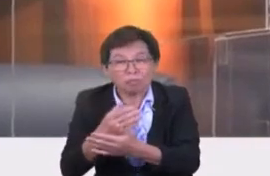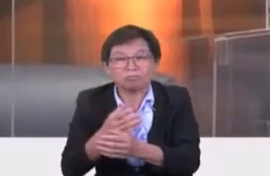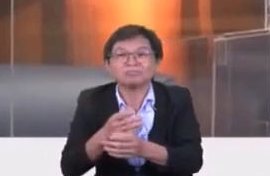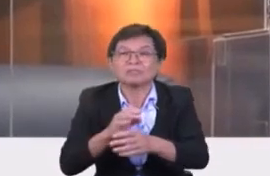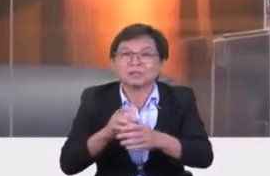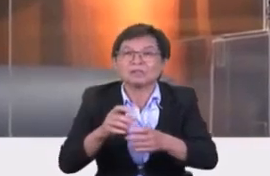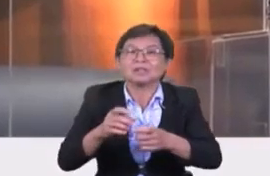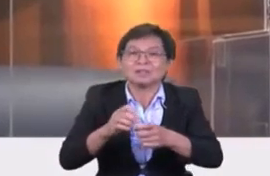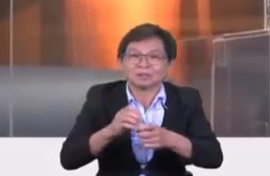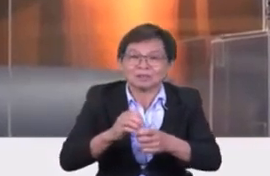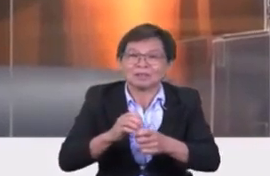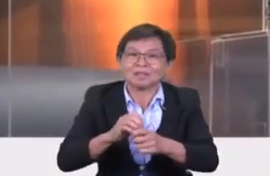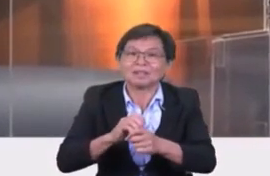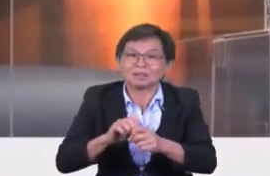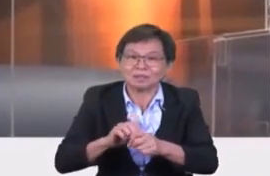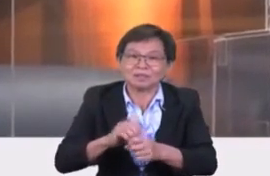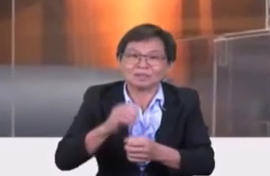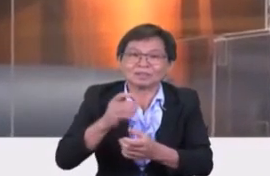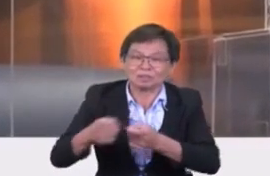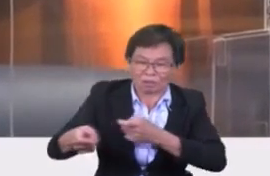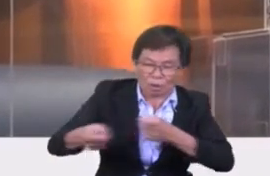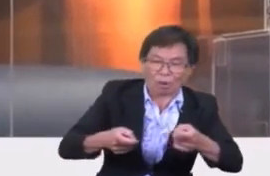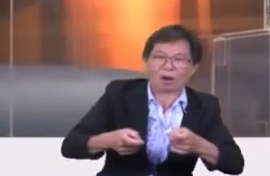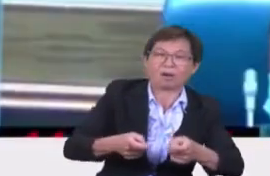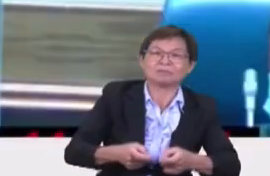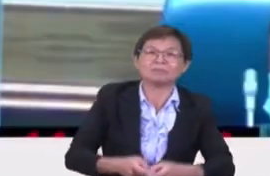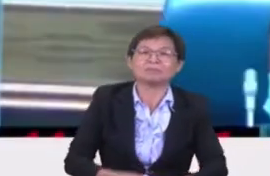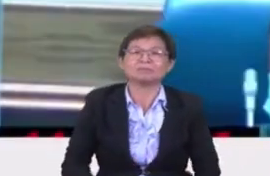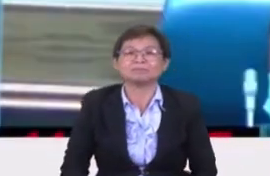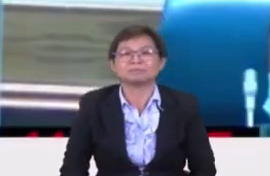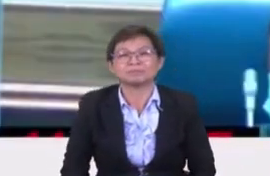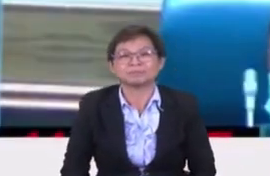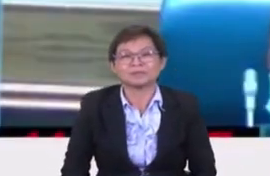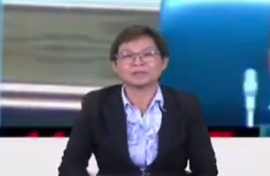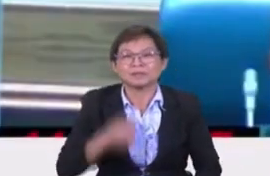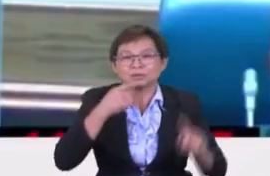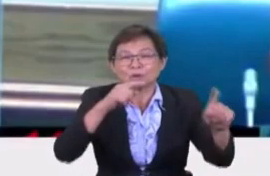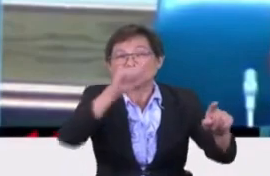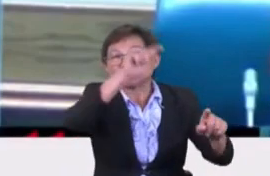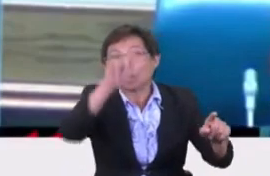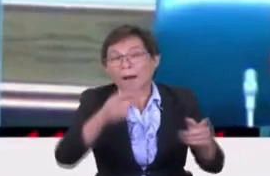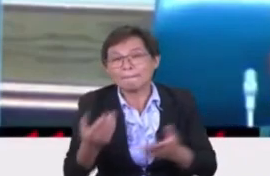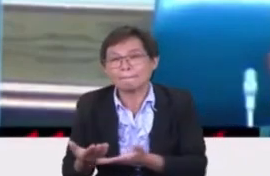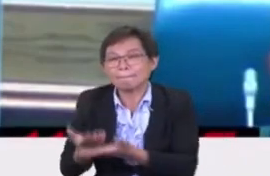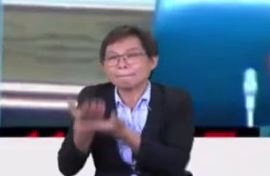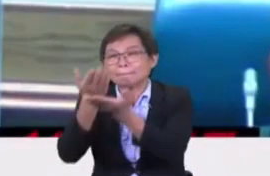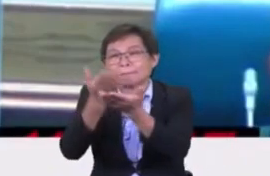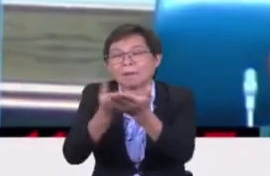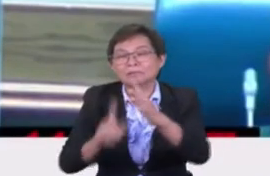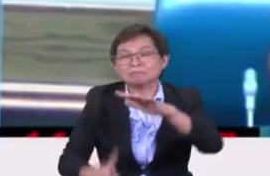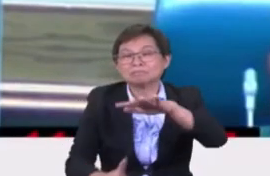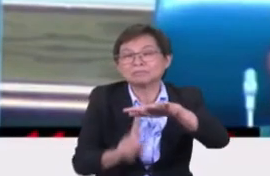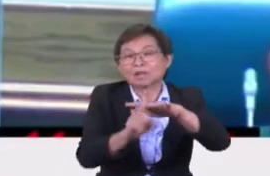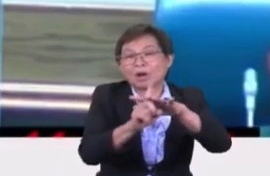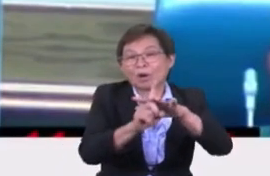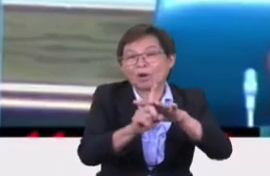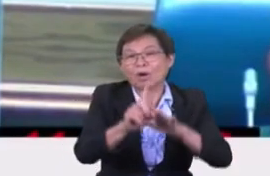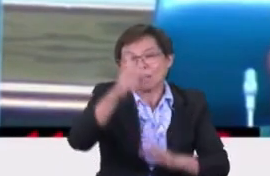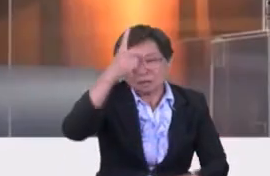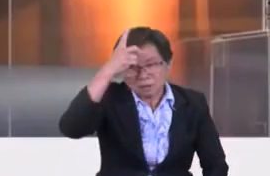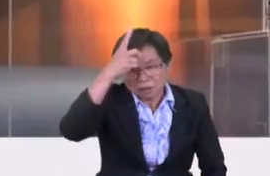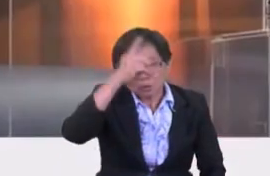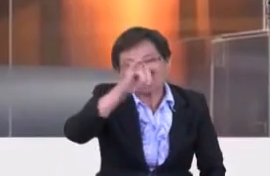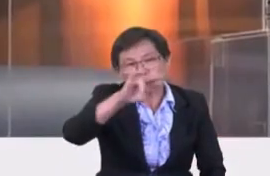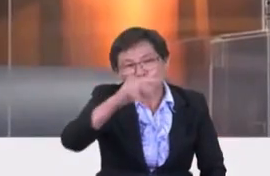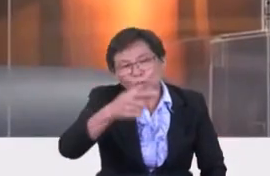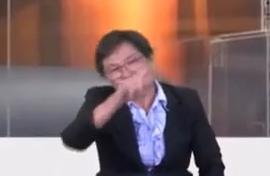Pelawat sudah mulai masuk ke negeri Saba beliau menjawab soalan yang dibangkitkan oleh Aduh dilantik Datuk Sri Young